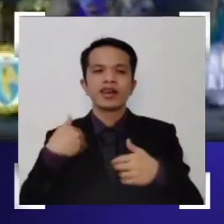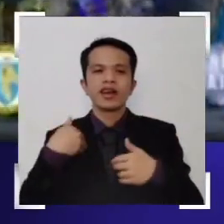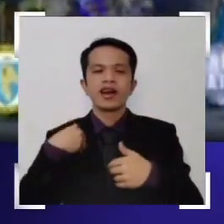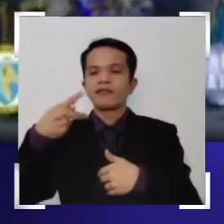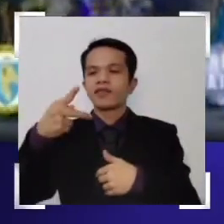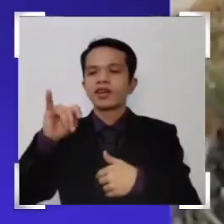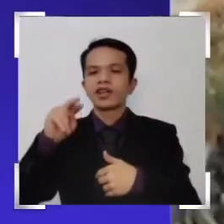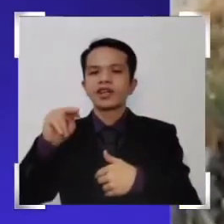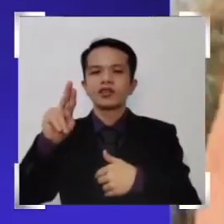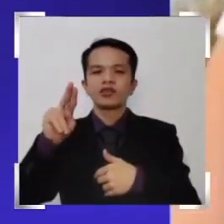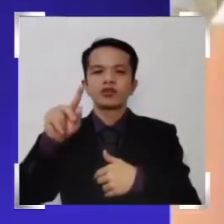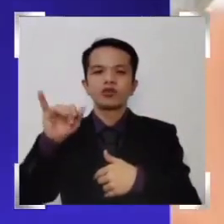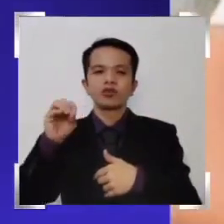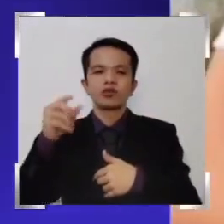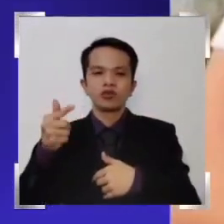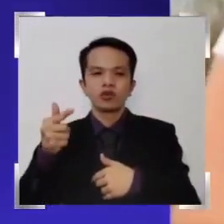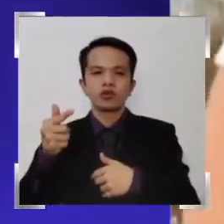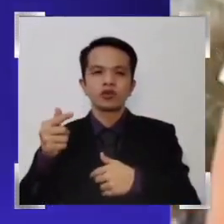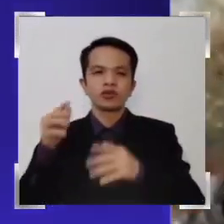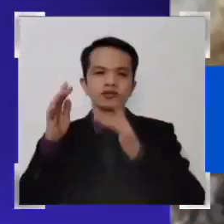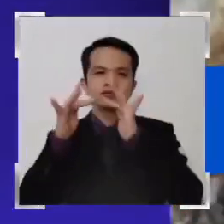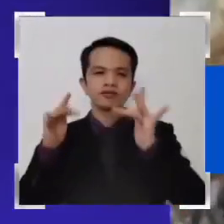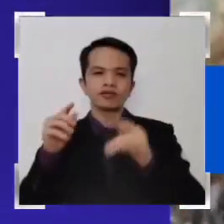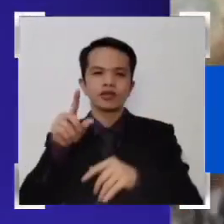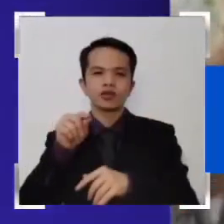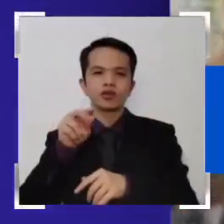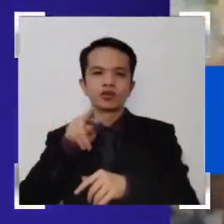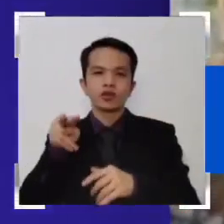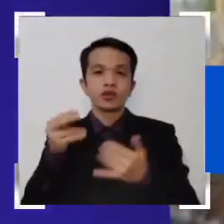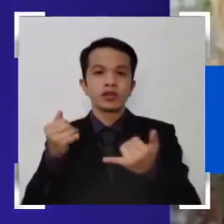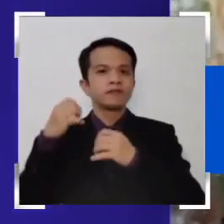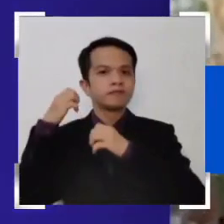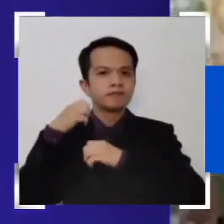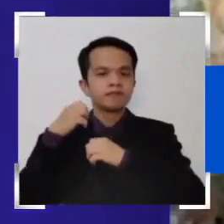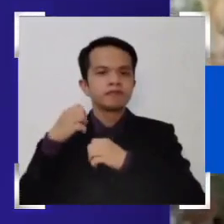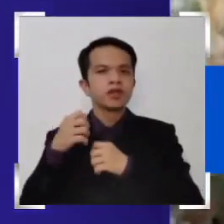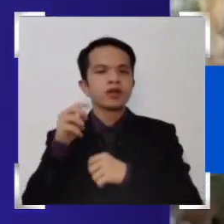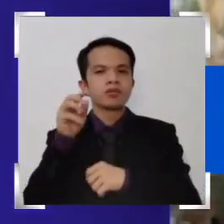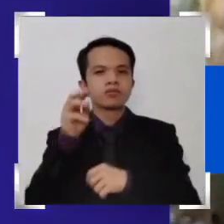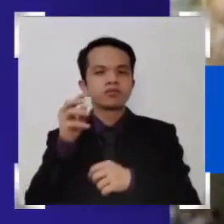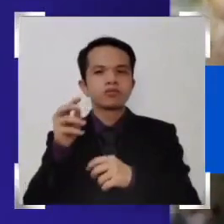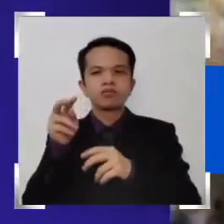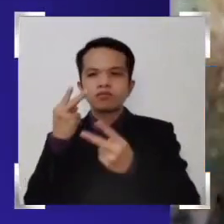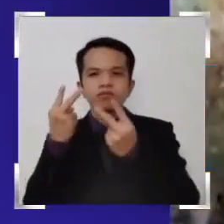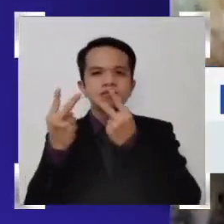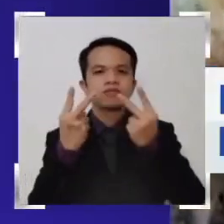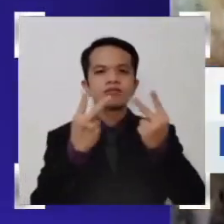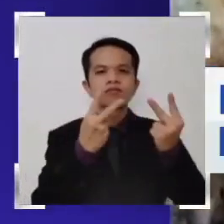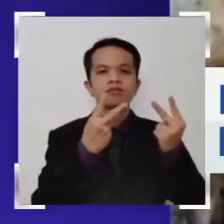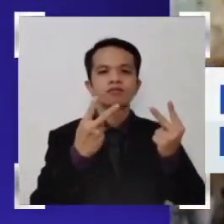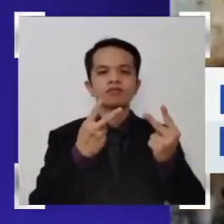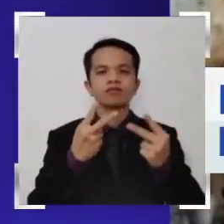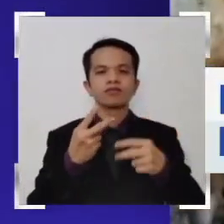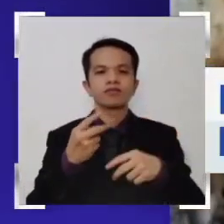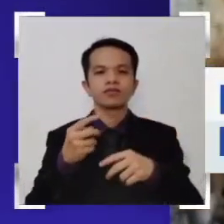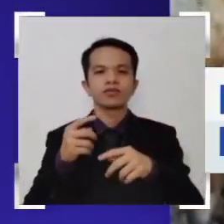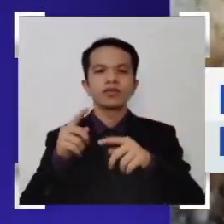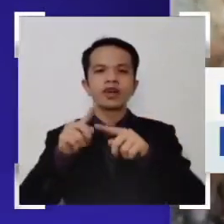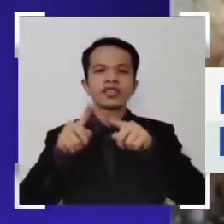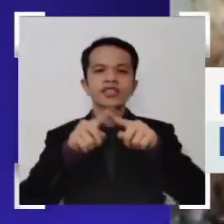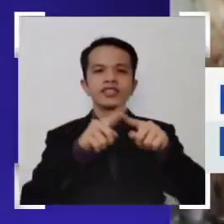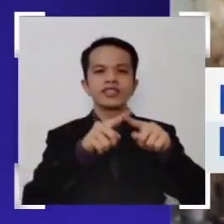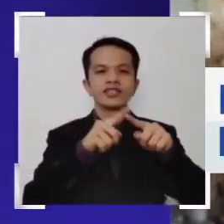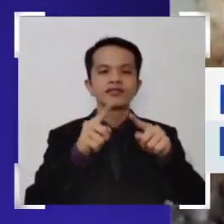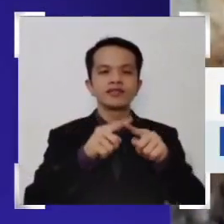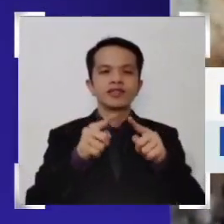2022. Inaasahan po natin ngayon na mawi-witness natin yung mga float and lantern upang ipakilala